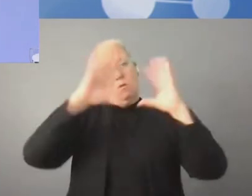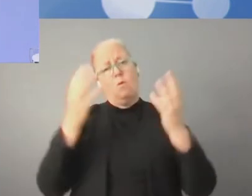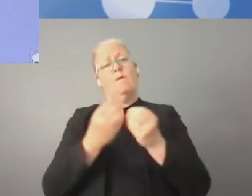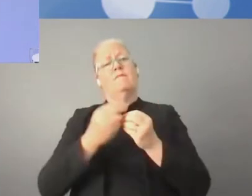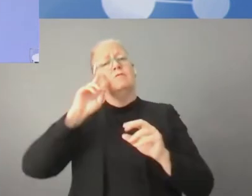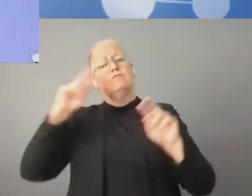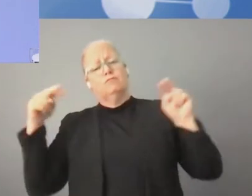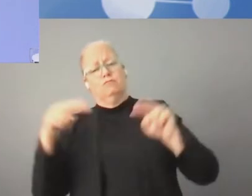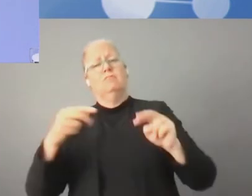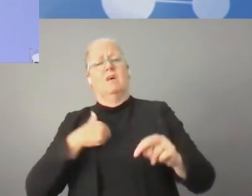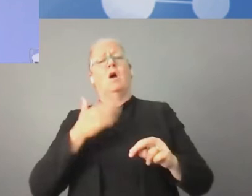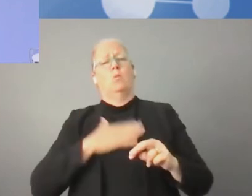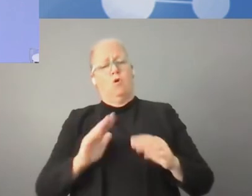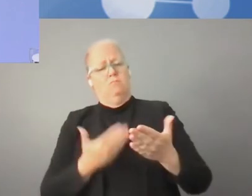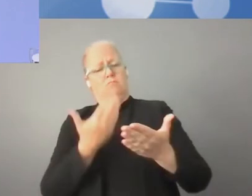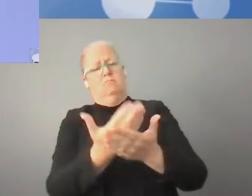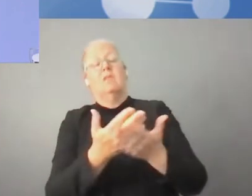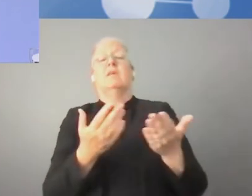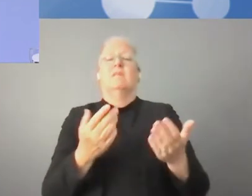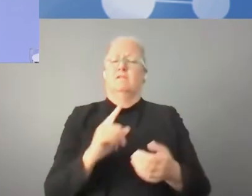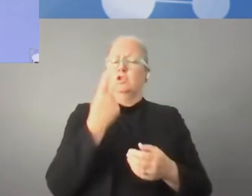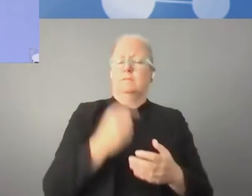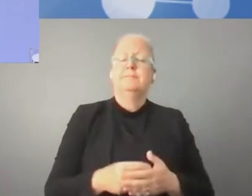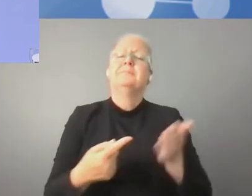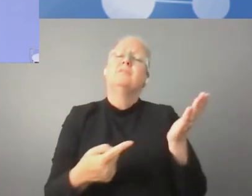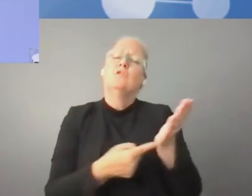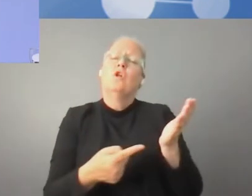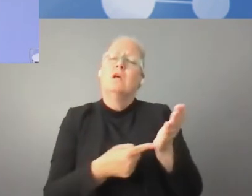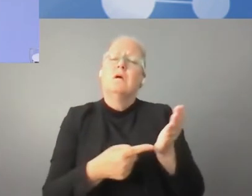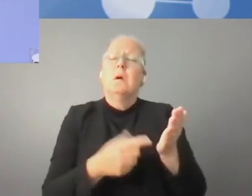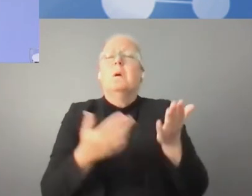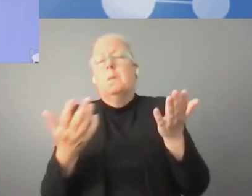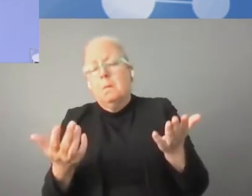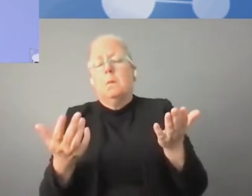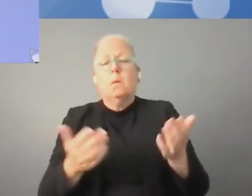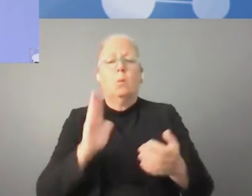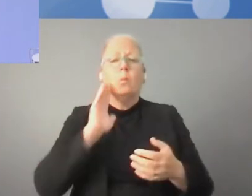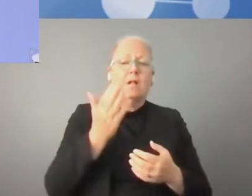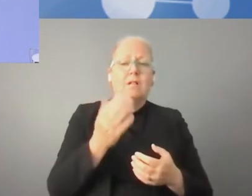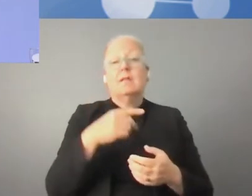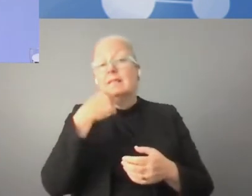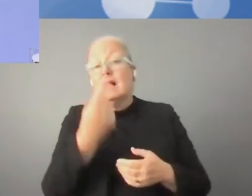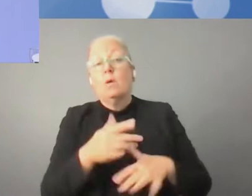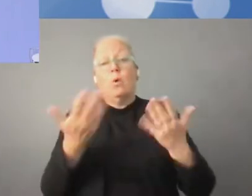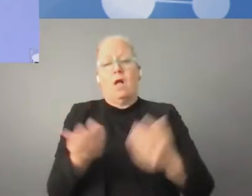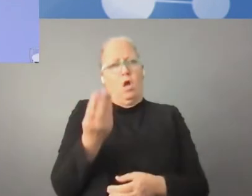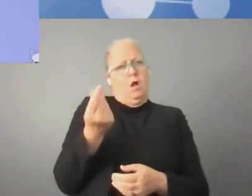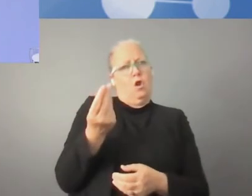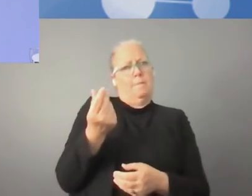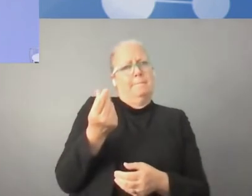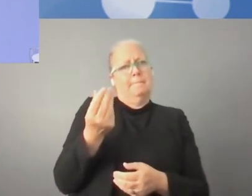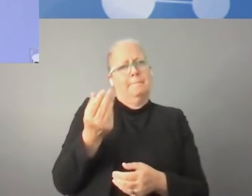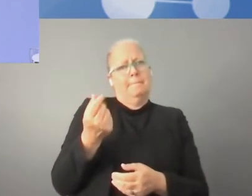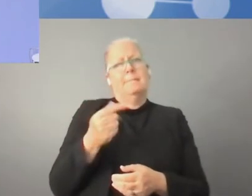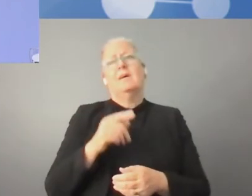威胁，这是我们的一个主要目的。当然，新的技术可以